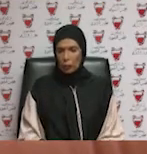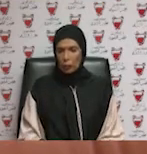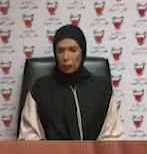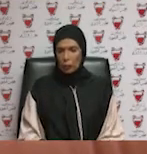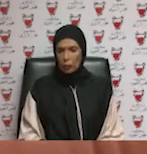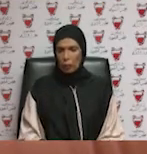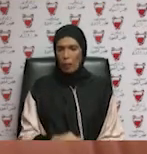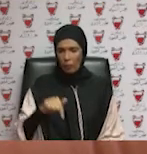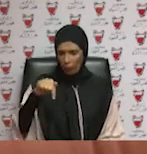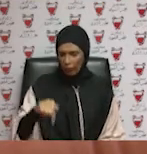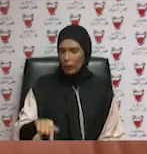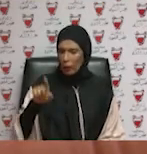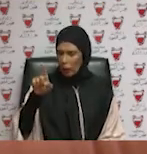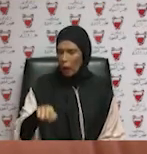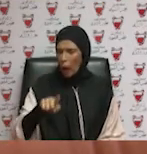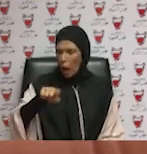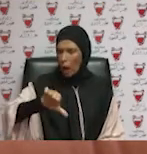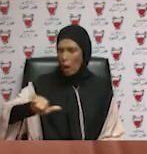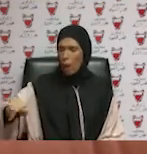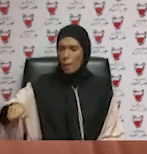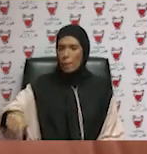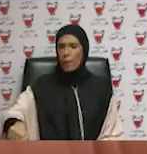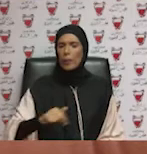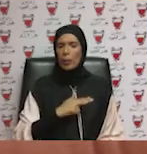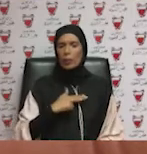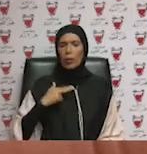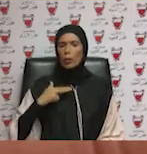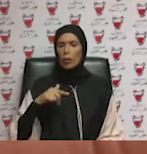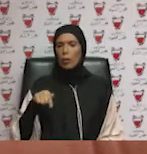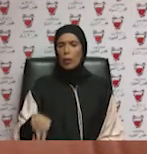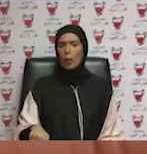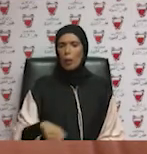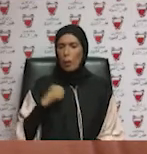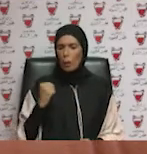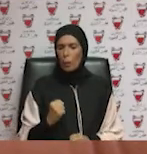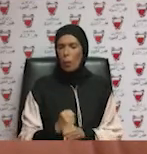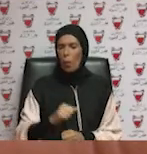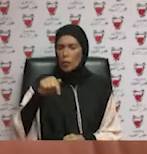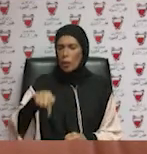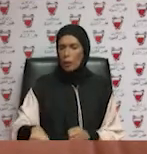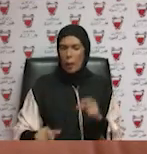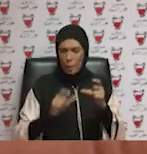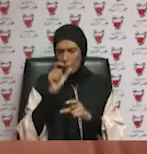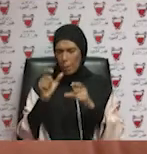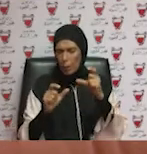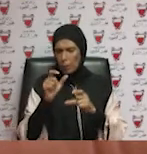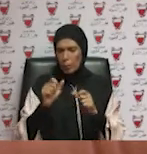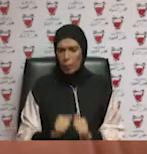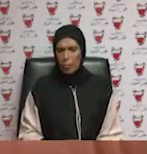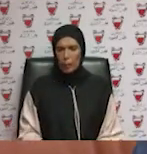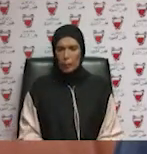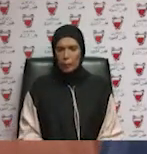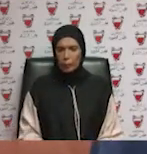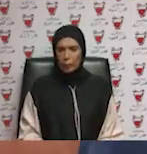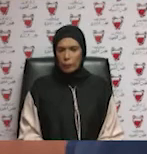فعلا خلل لدى جهة الإدارة التنفيذية في مباشرة هذه الأعمال الإشرافية والرقابية. لذلك معالي الرئيس